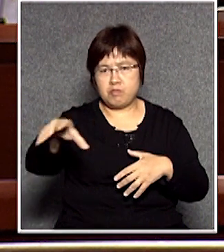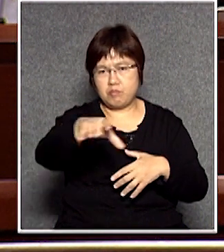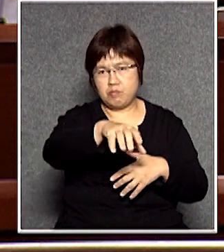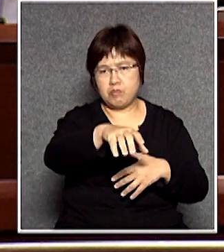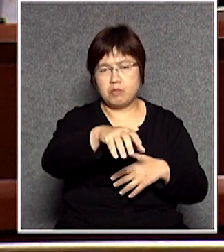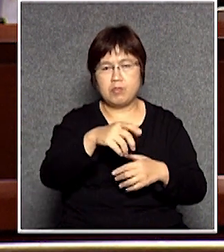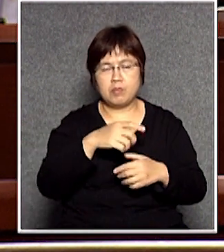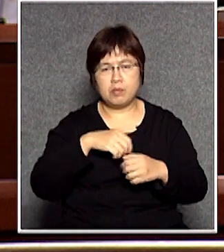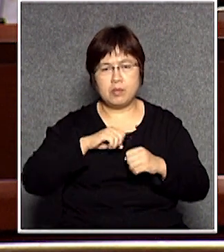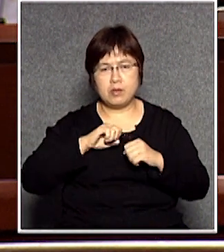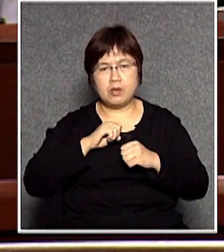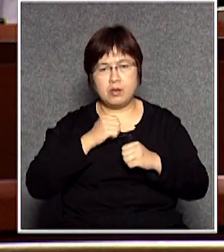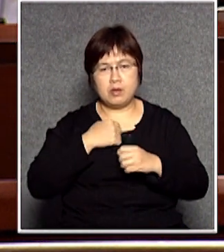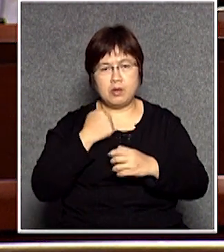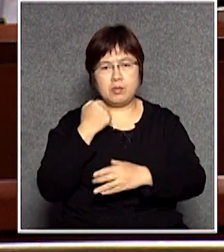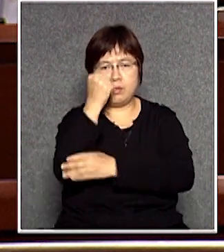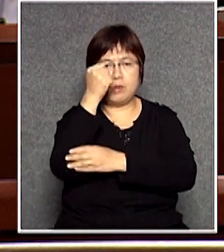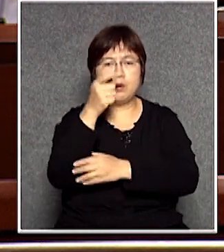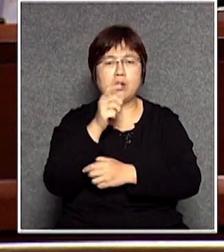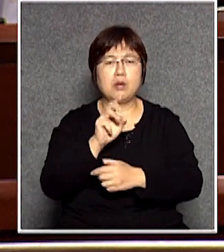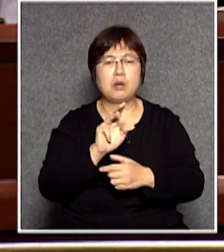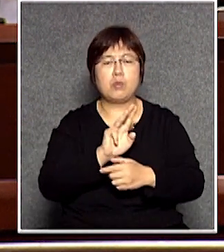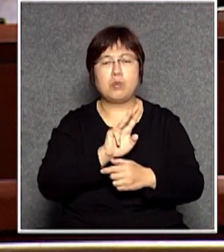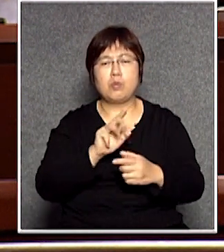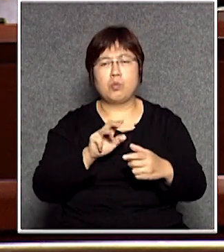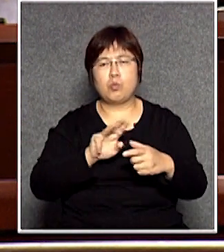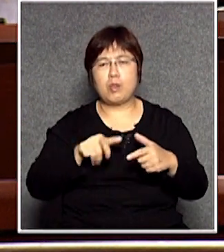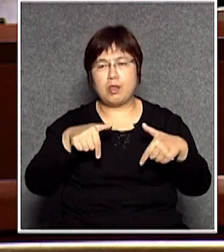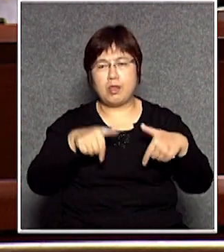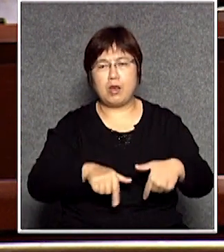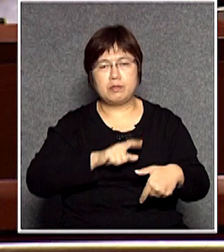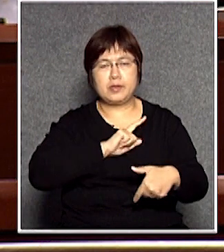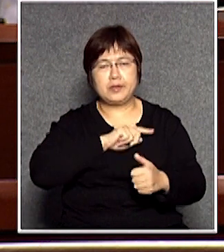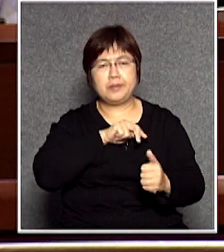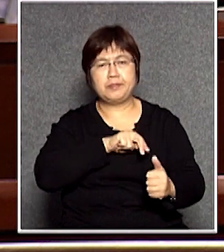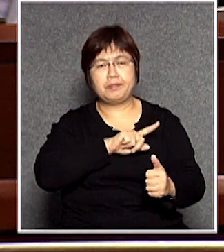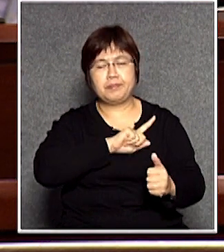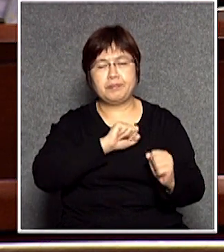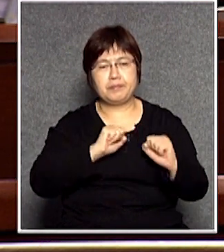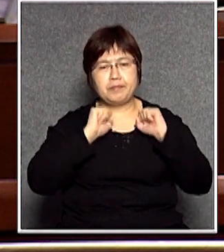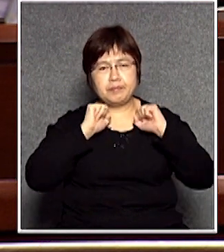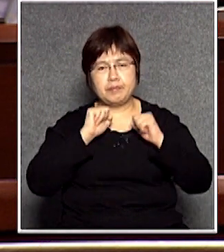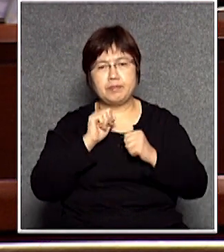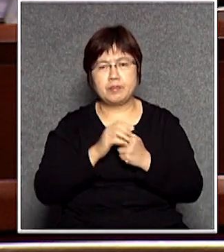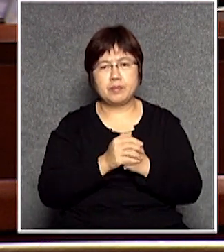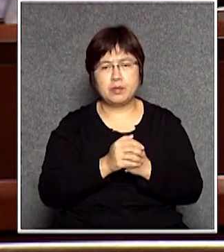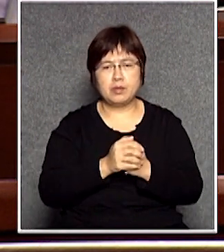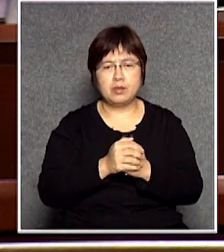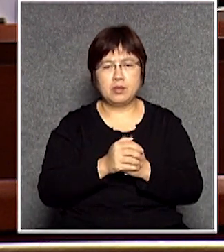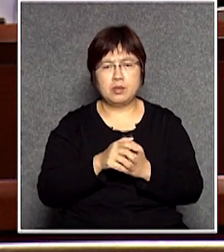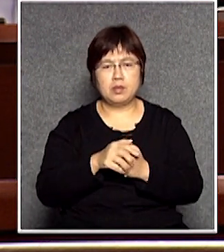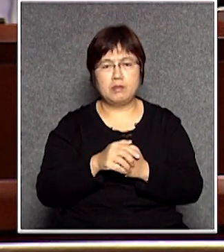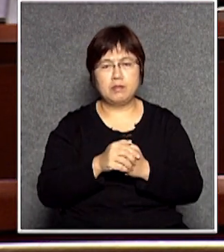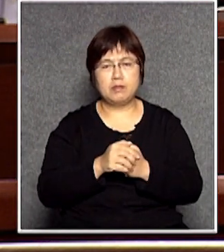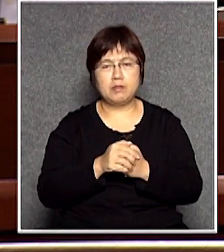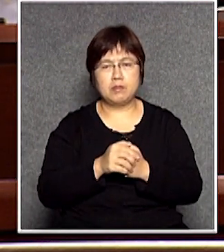主張一個湖南省的自治運動。不單止是這樣，其實當時